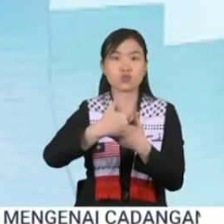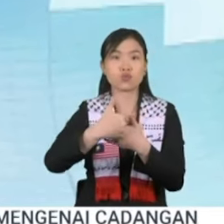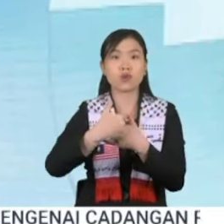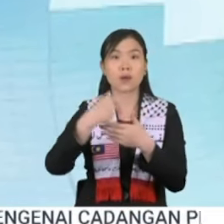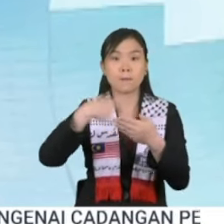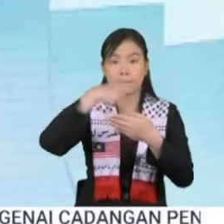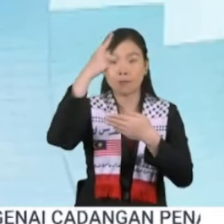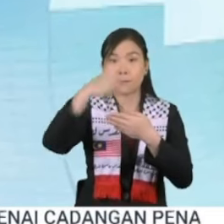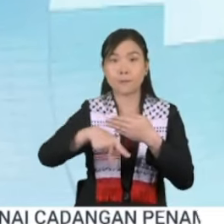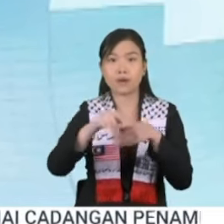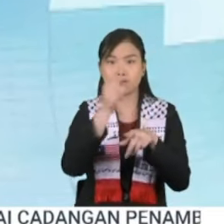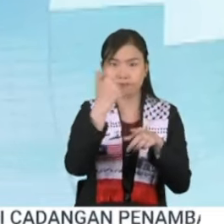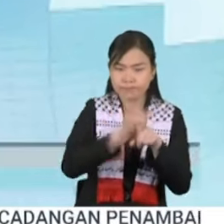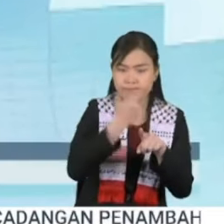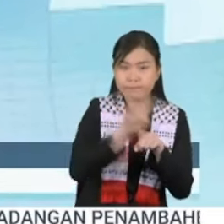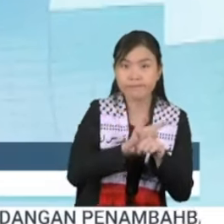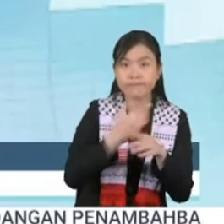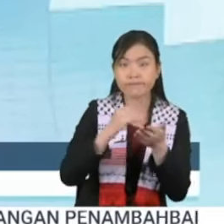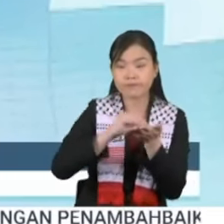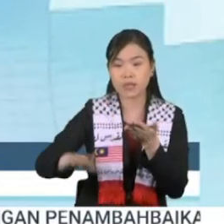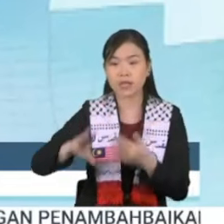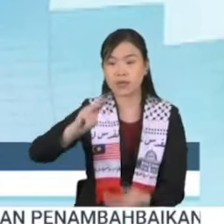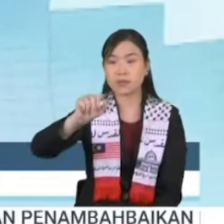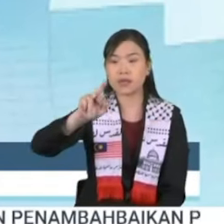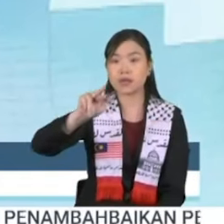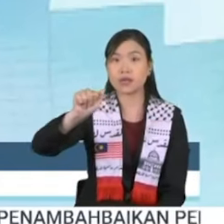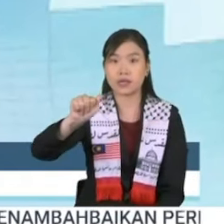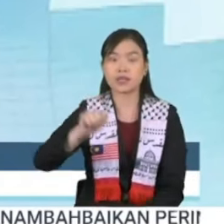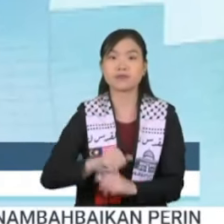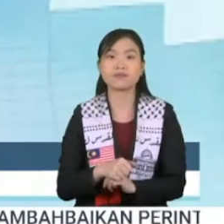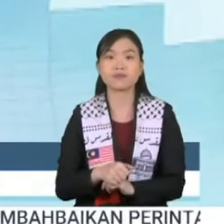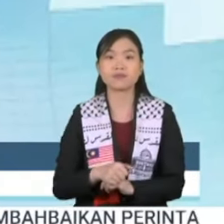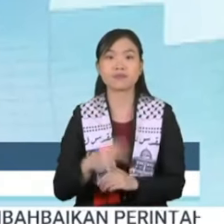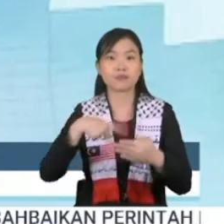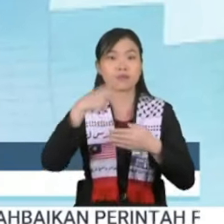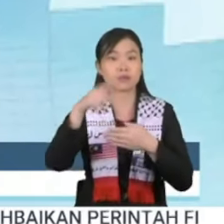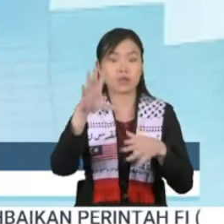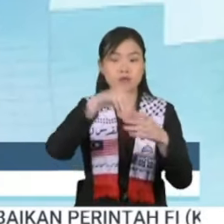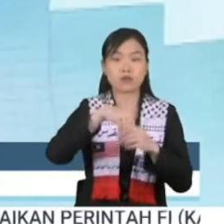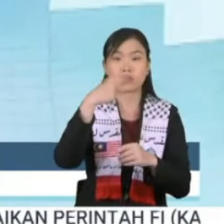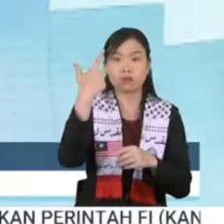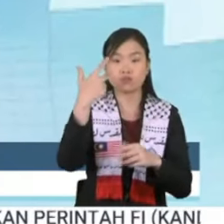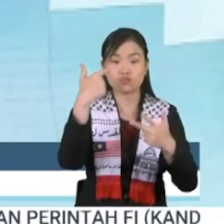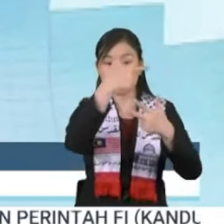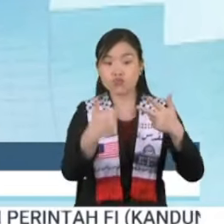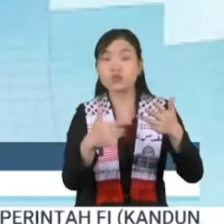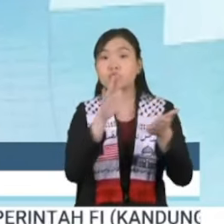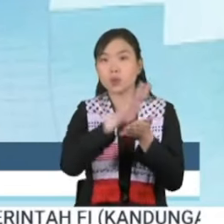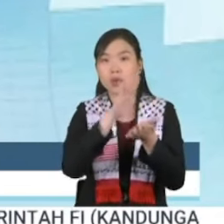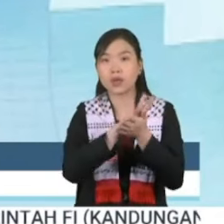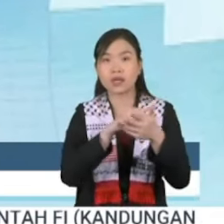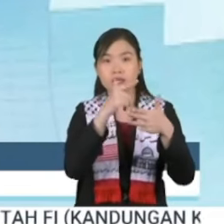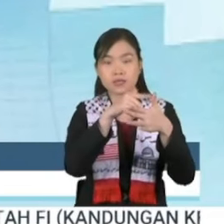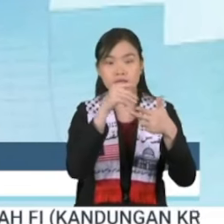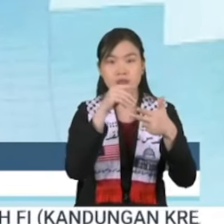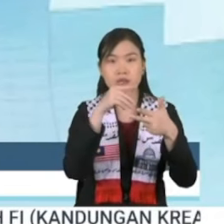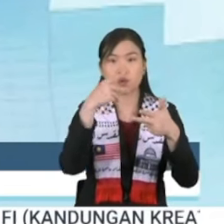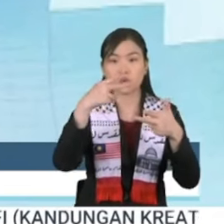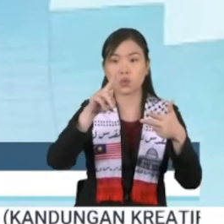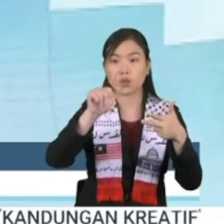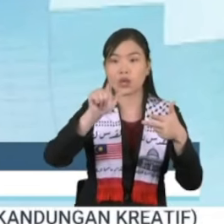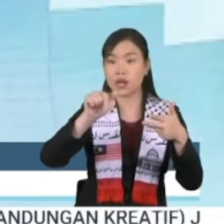Mara disasarkan kepada calon SPM tahun ini. Program melibatkan tiga sekolah iaitu SMK Kuala Perlis, SMK